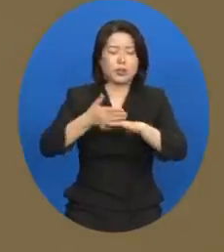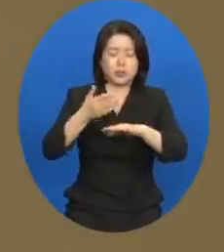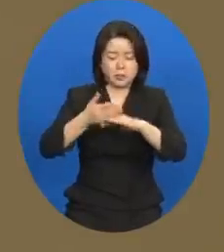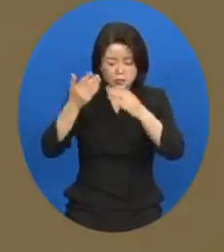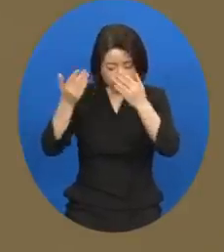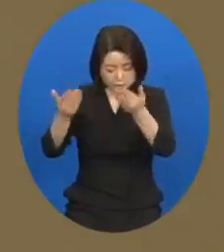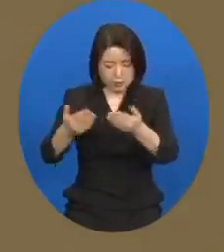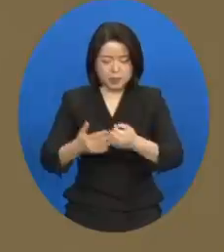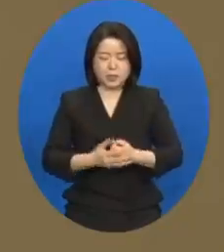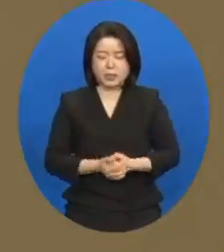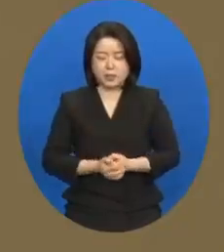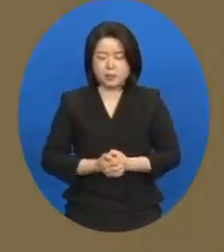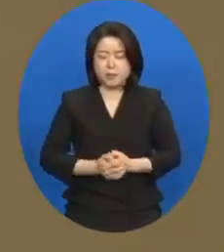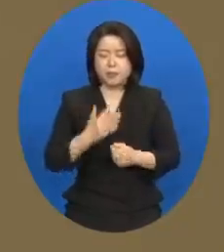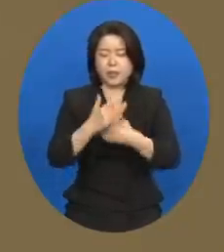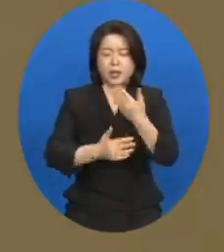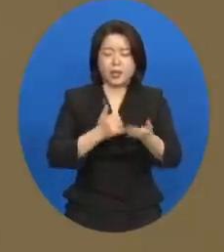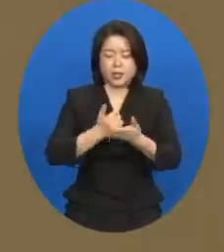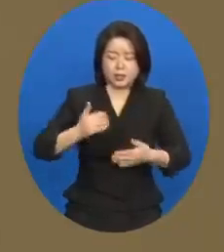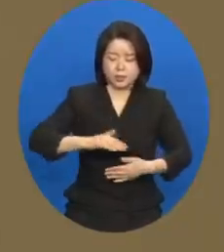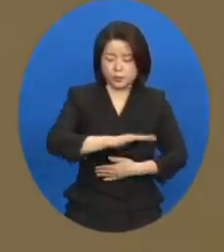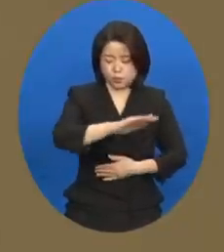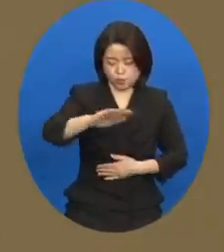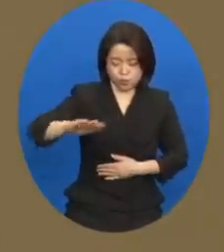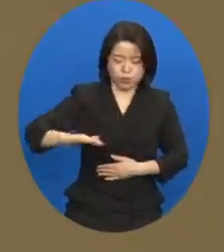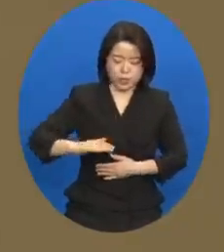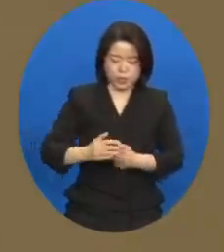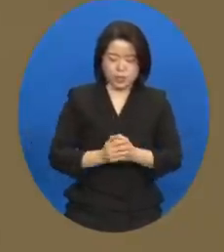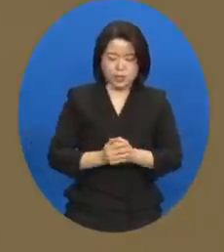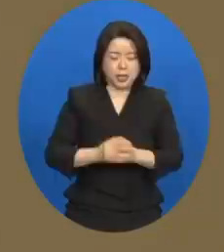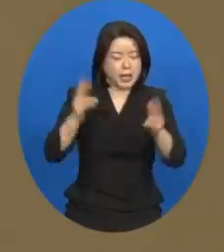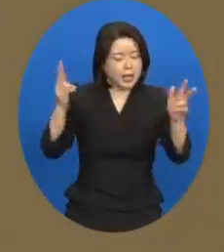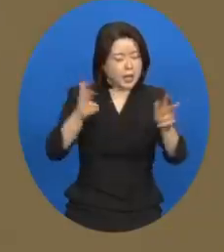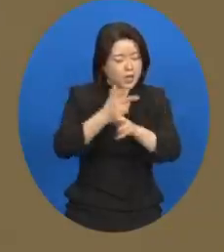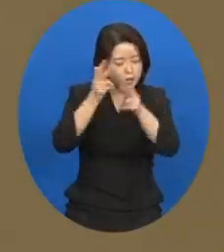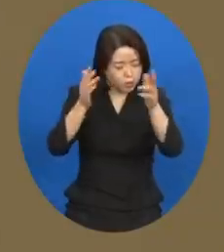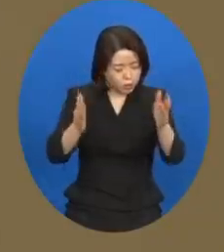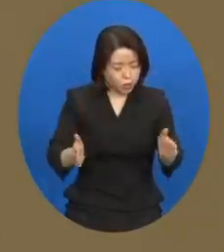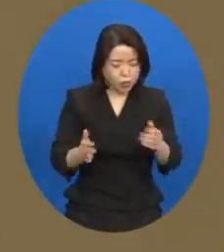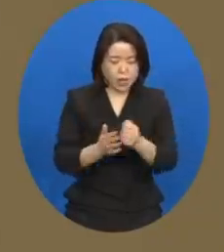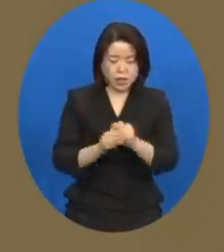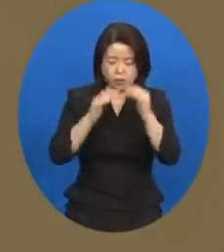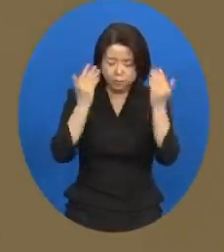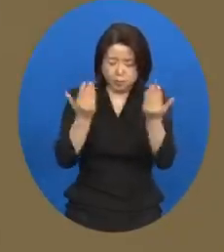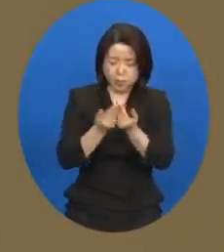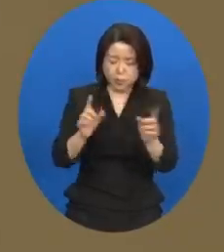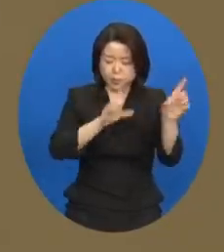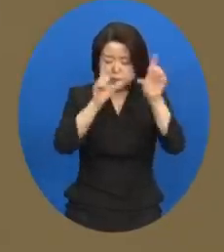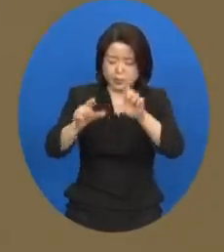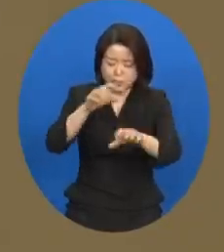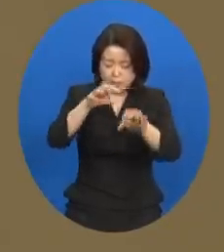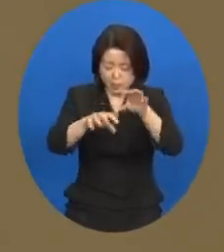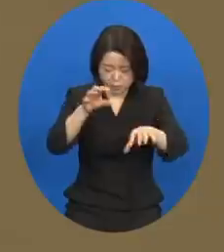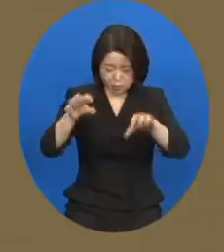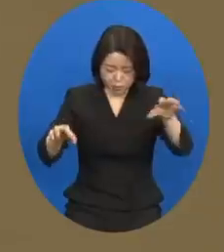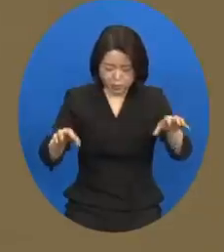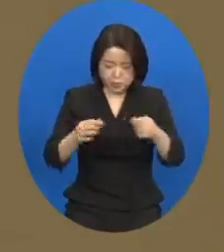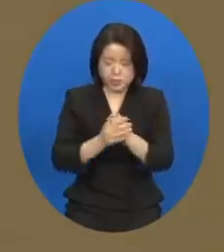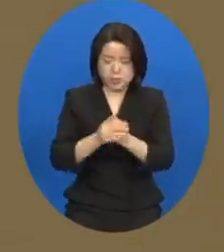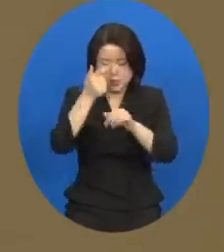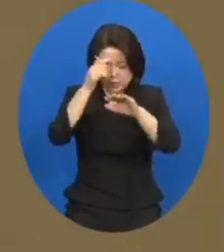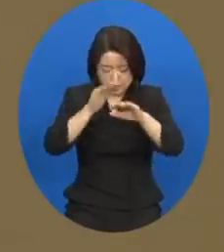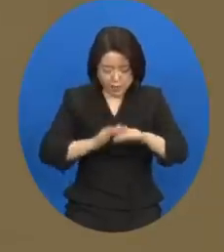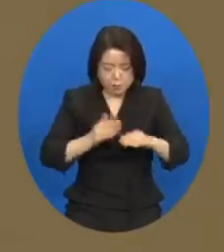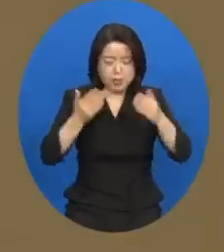감사드립니다. 하나님, 우리의 이번 한 주간 동안의 모든 삶의 자리가 이렇게